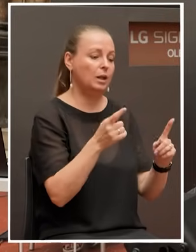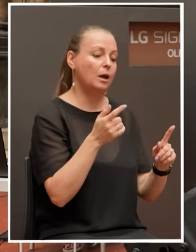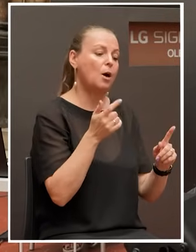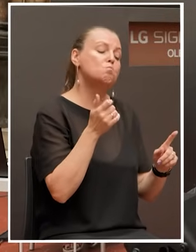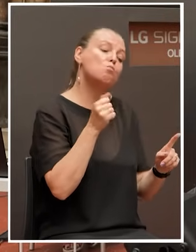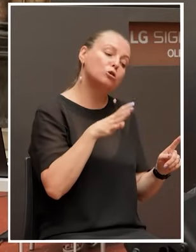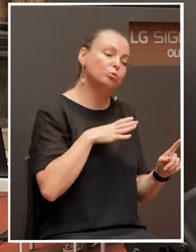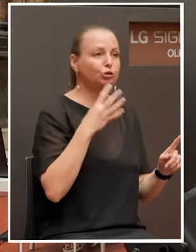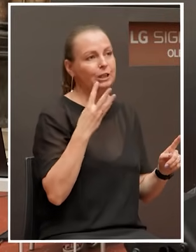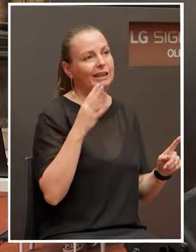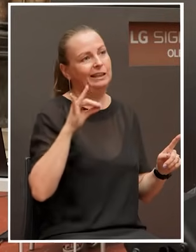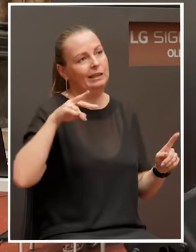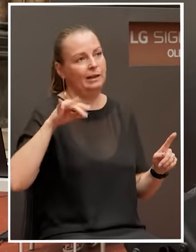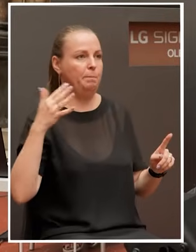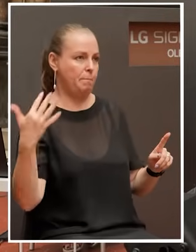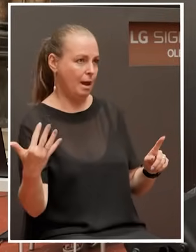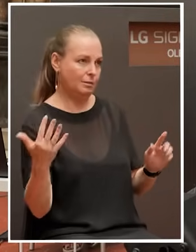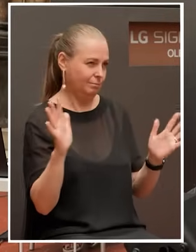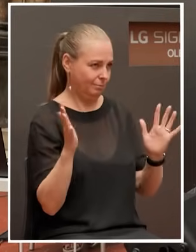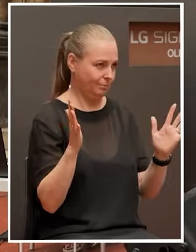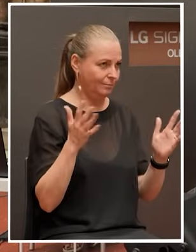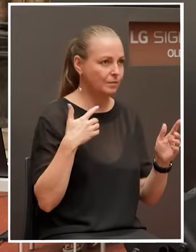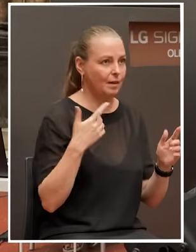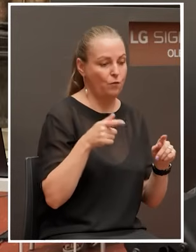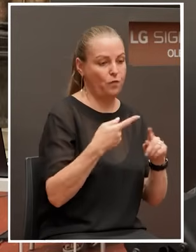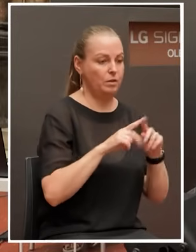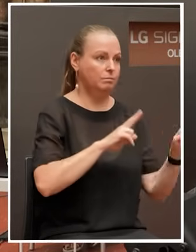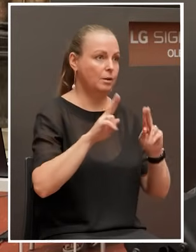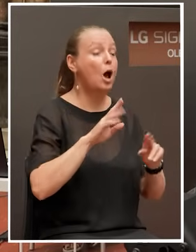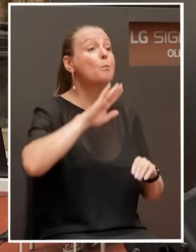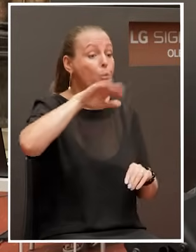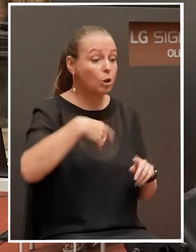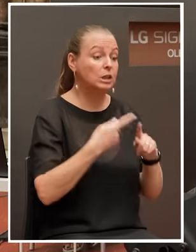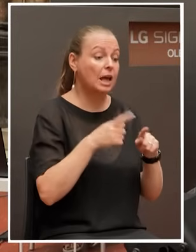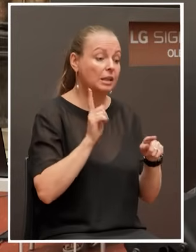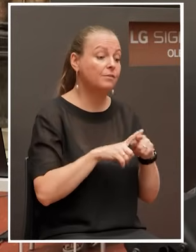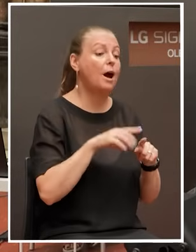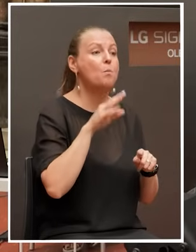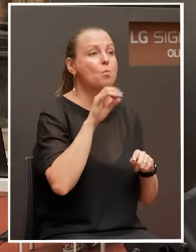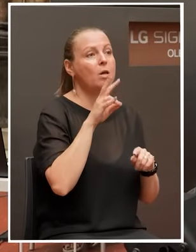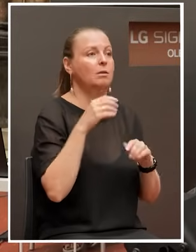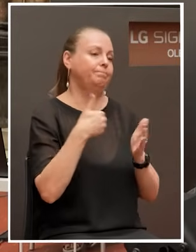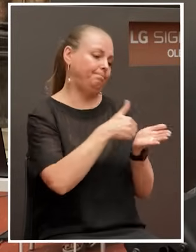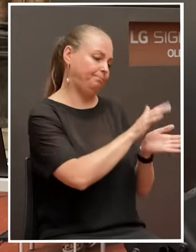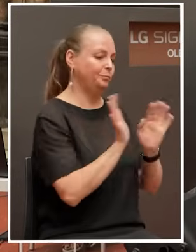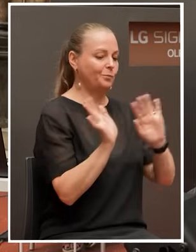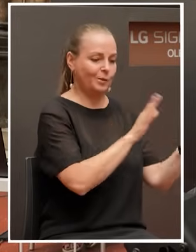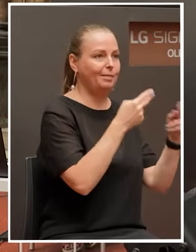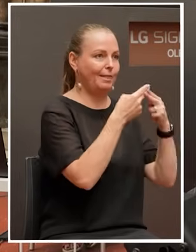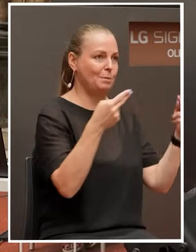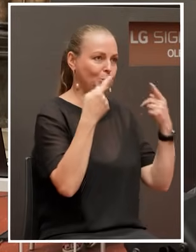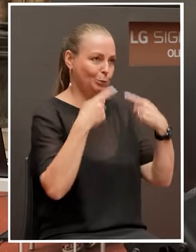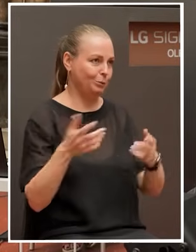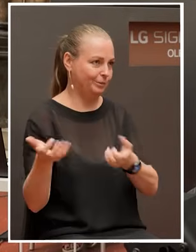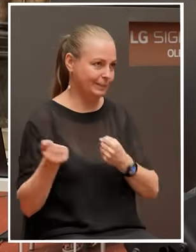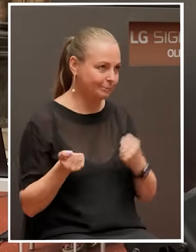или 5, написанных в это время, после чего Моне начинает от них отдыхать. Значит, долгое